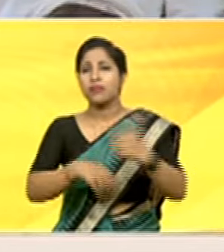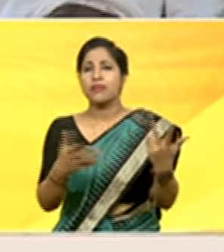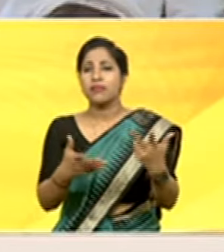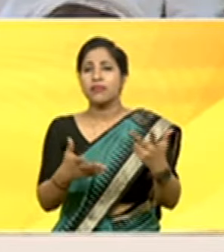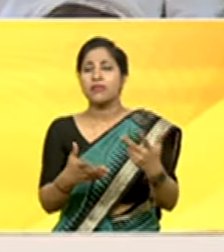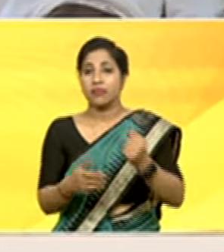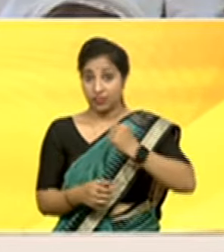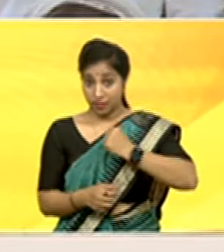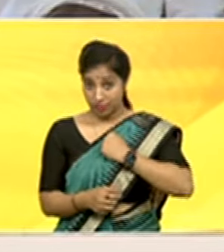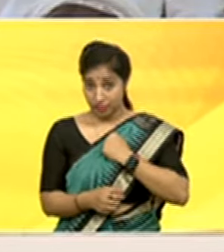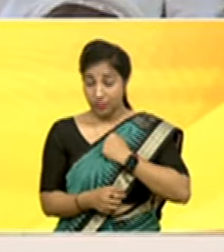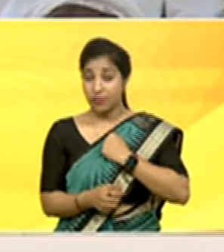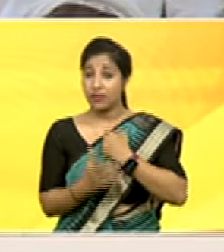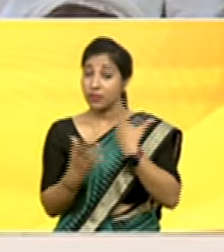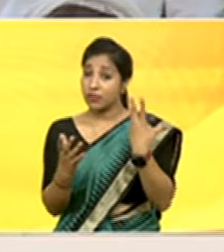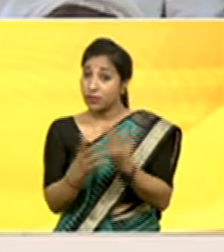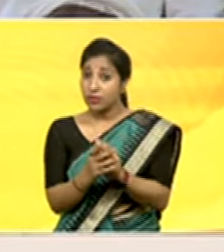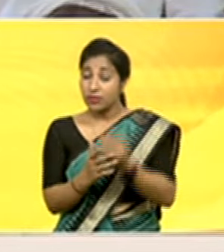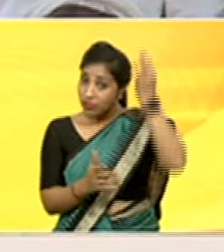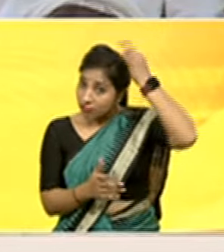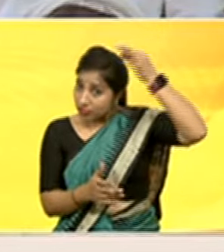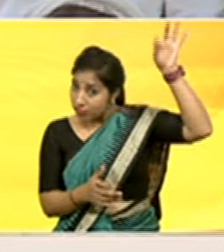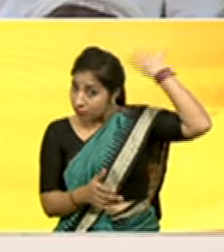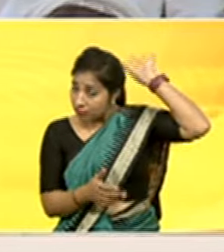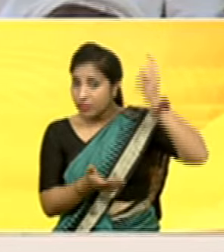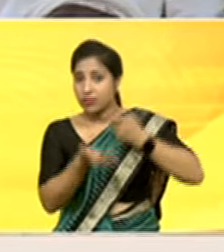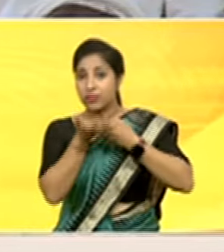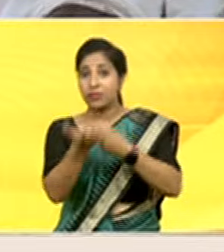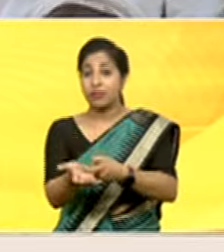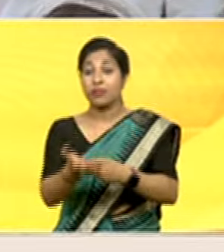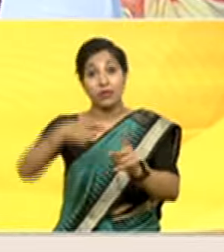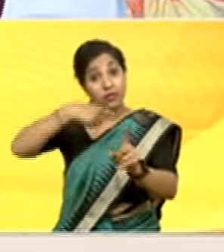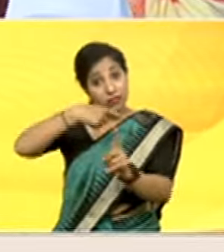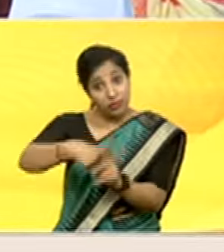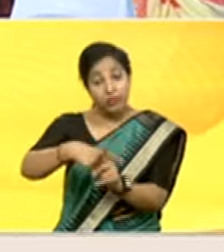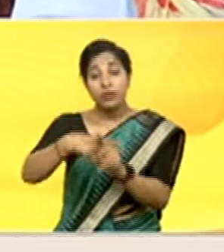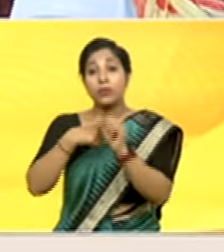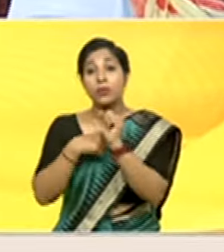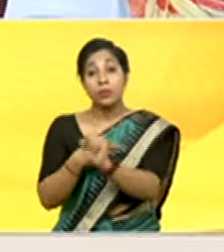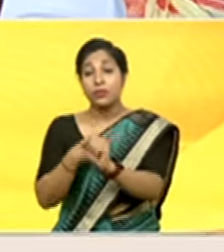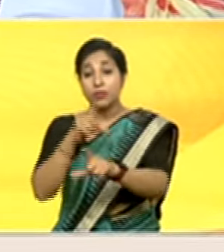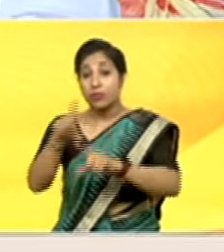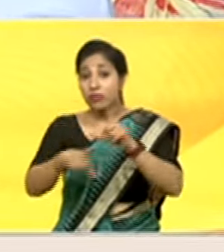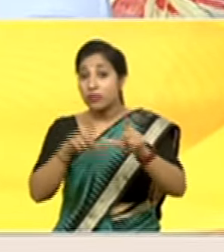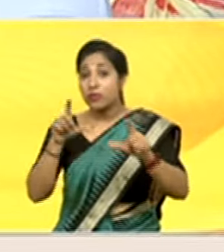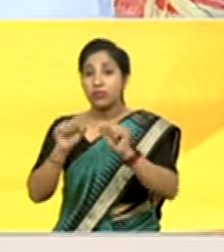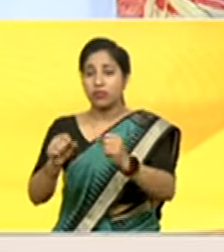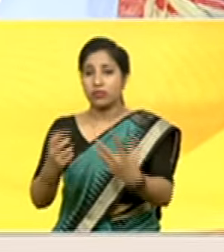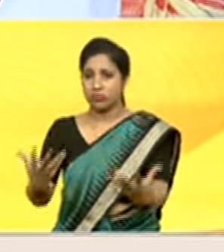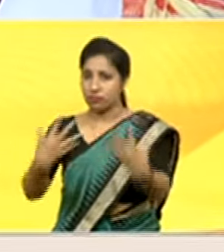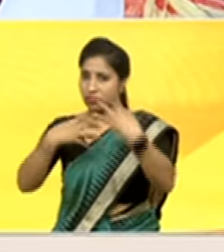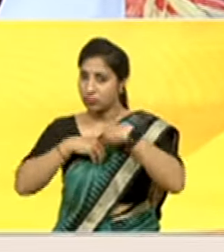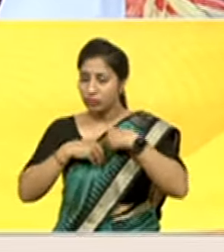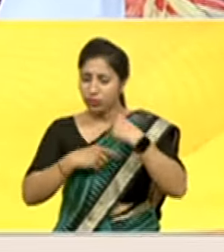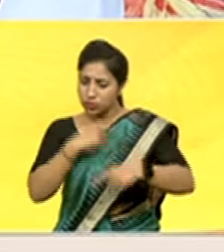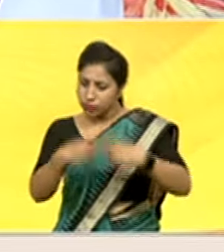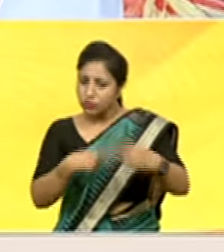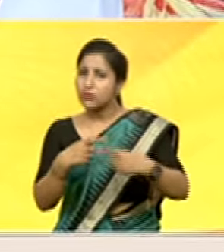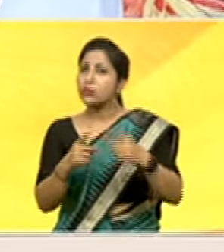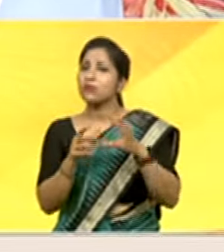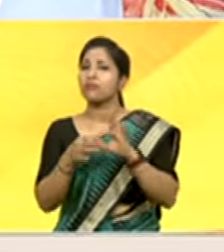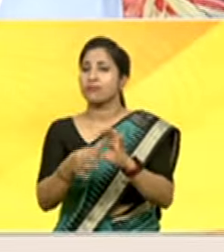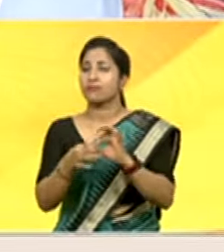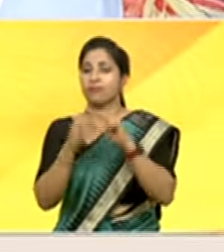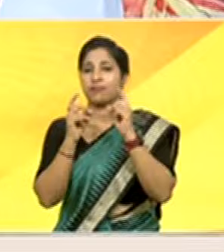कि हम संस्कृत को सम्मान भी दें और उसे अपने दैनिक जीवन से भी